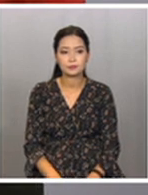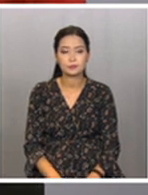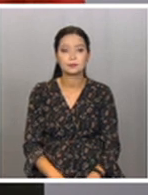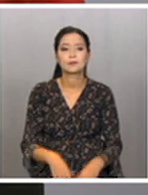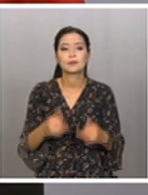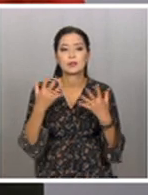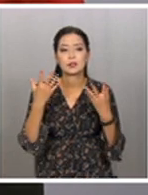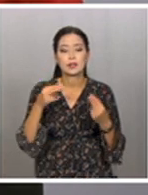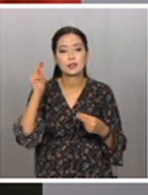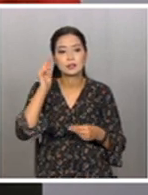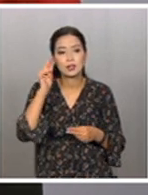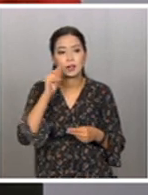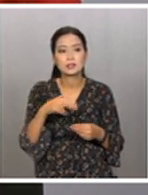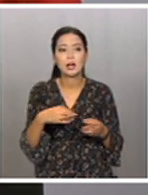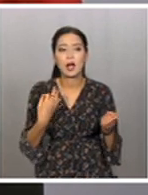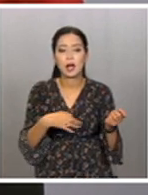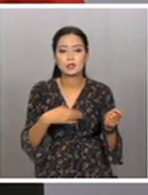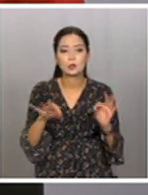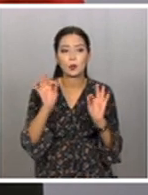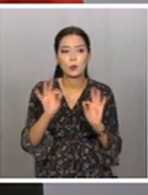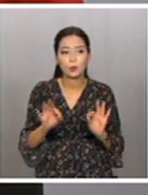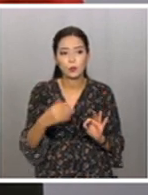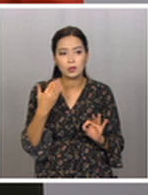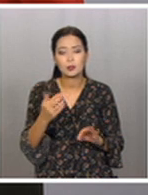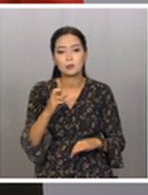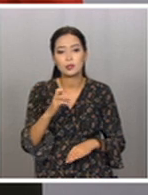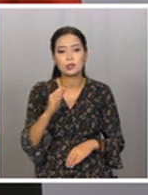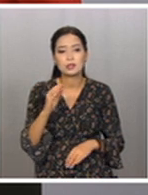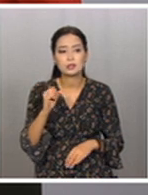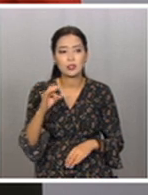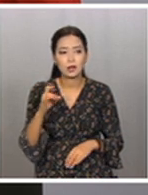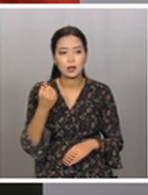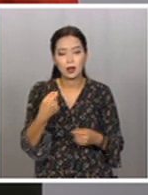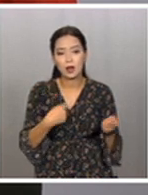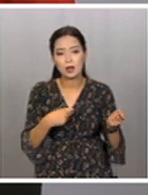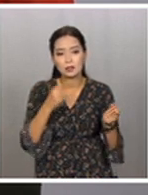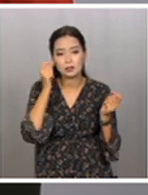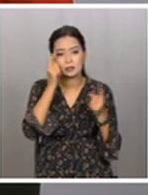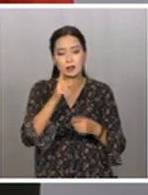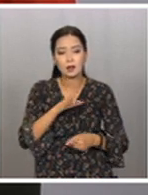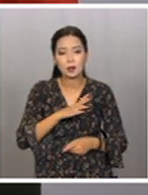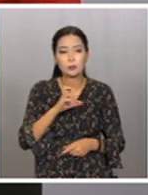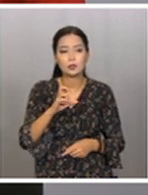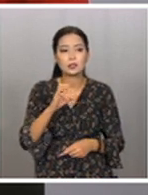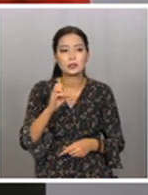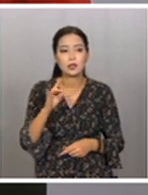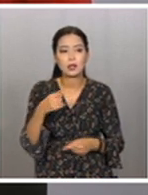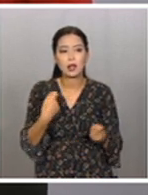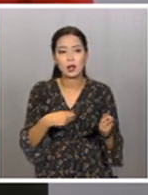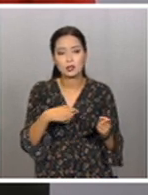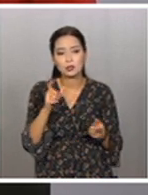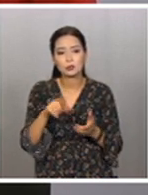Бүгінгі сабақта айтыс өнерімен және Біржан Сара айтысымен таныстық. Біржан Сара айтысына